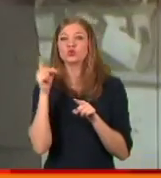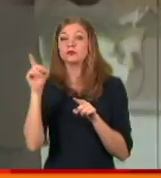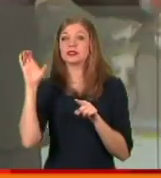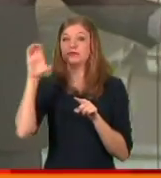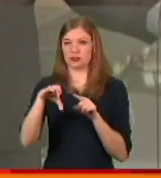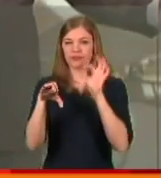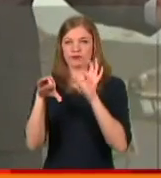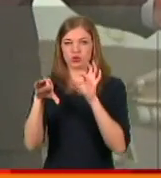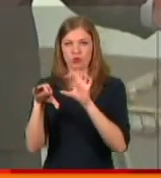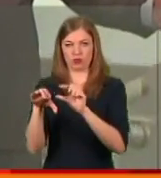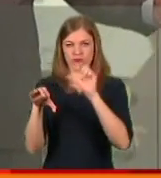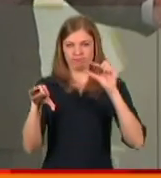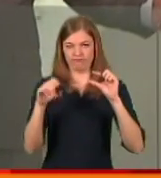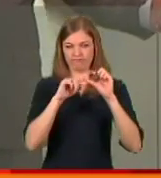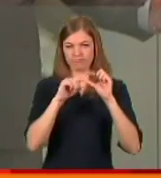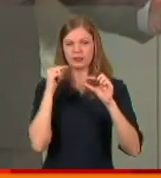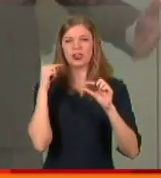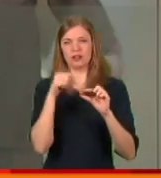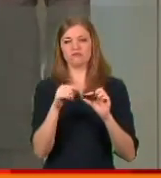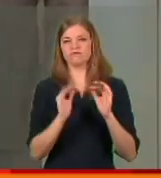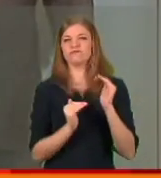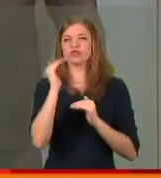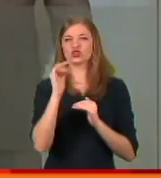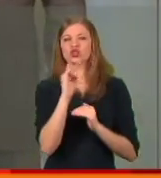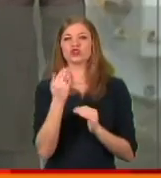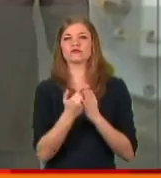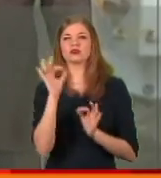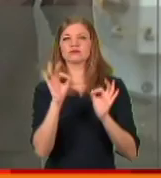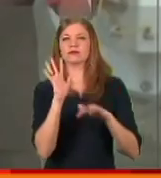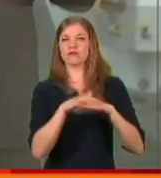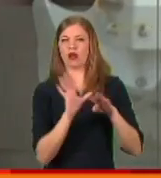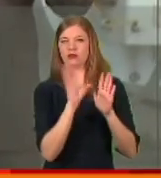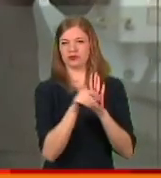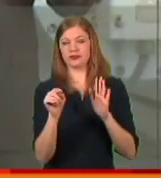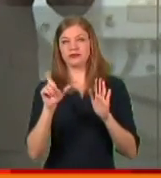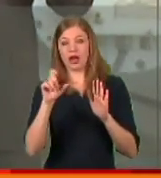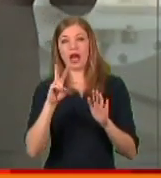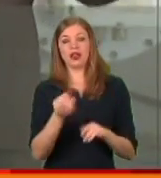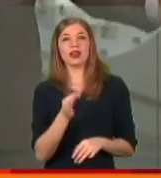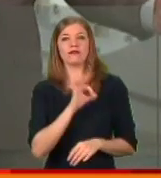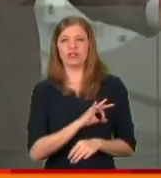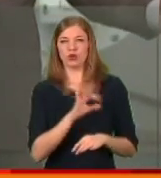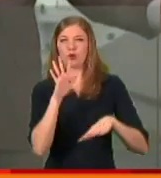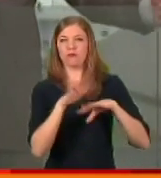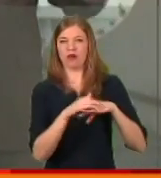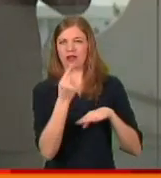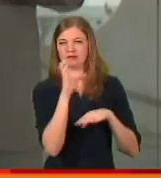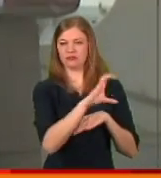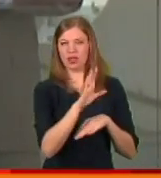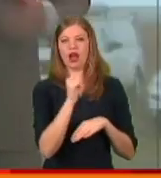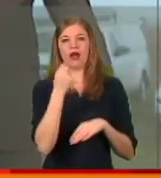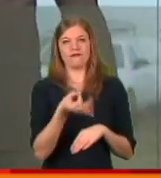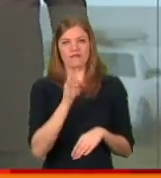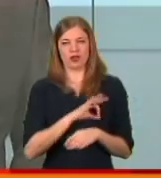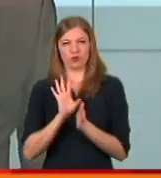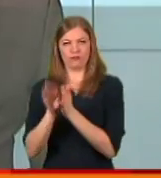що інвестує в оновлення. Він істотно вищий за депозитний в Україні, аби вигідно було не в банку гроші тримати, а